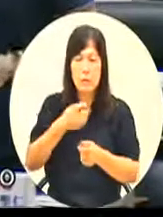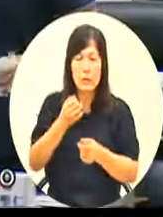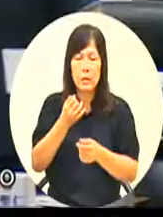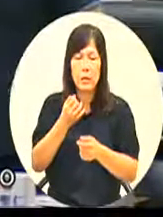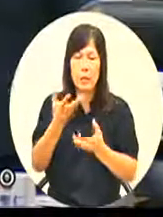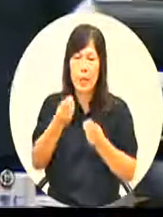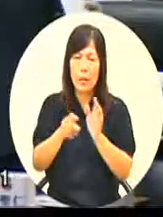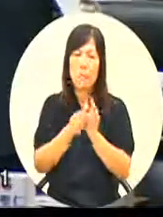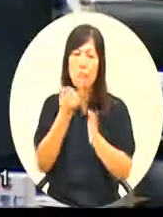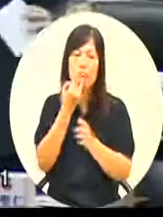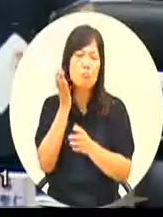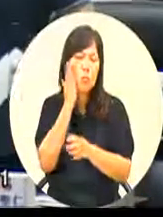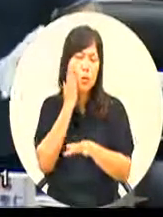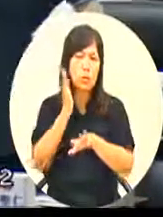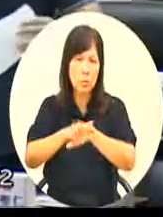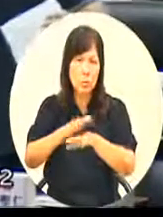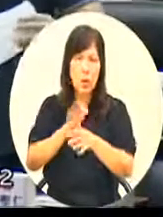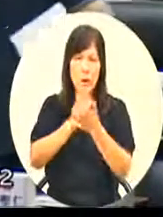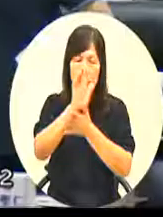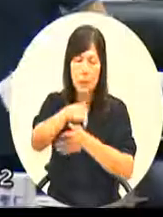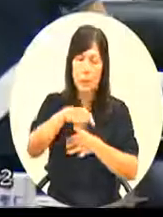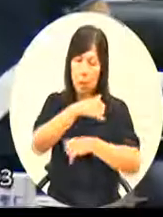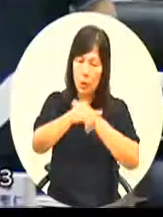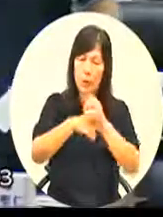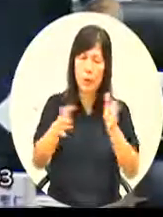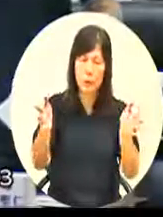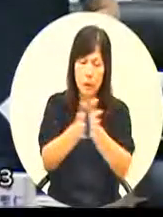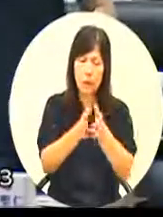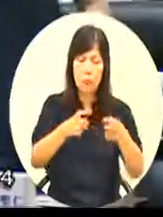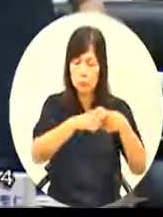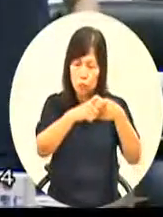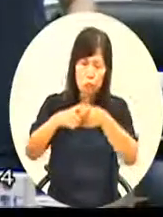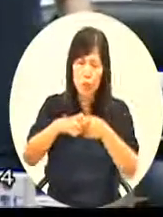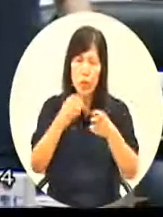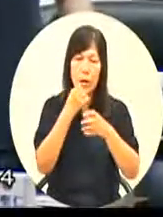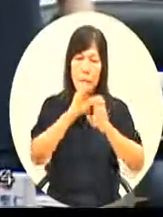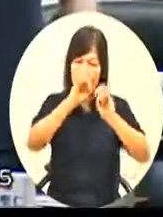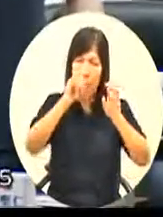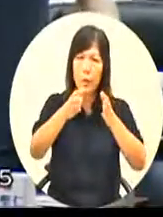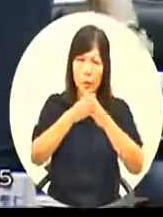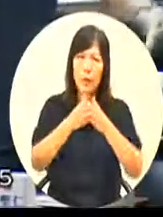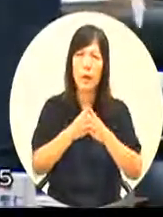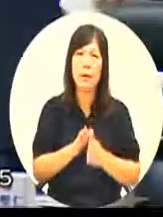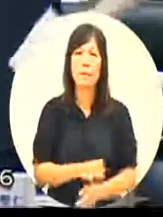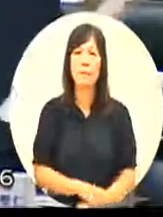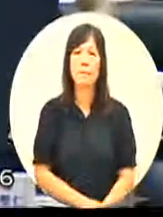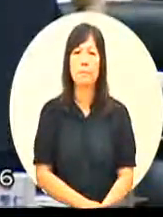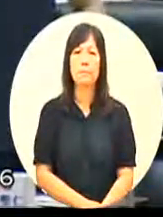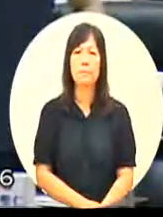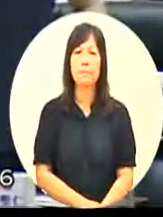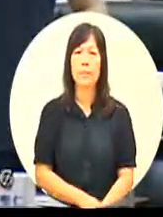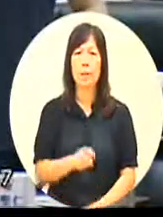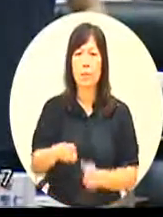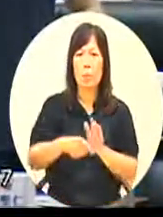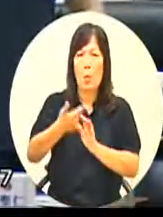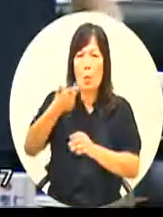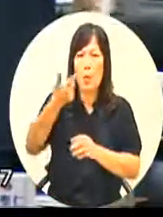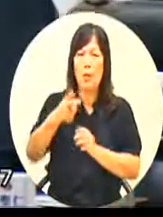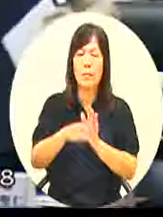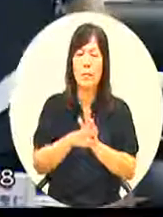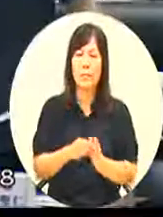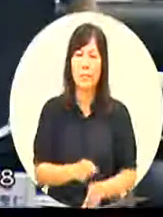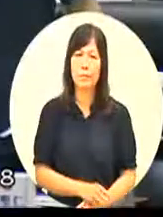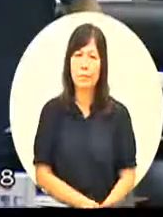文化局跟教育局哈，以后这个活动大家可以再联系，让更密切一点。 这个我就很快的去跳